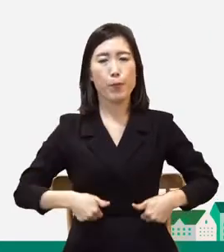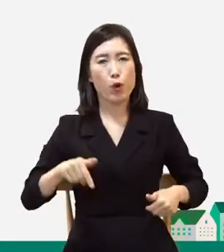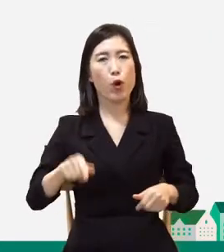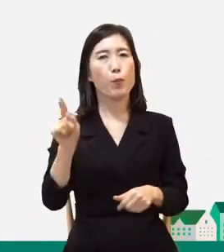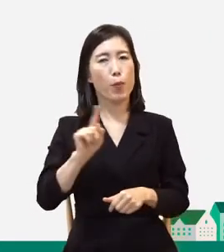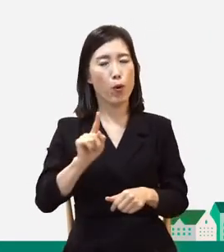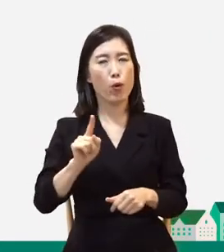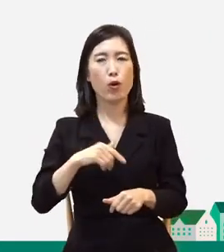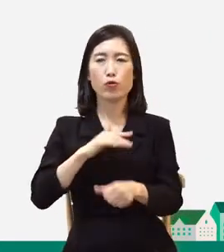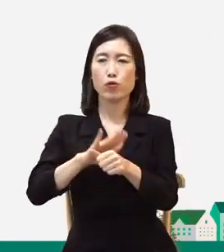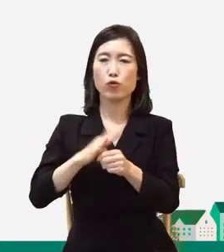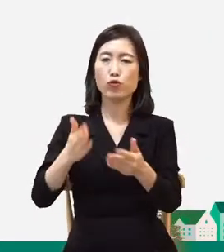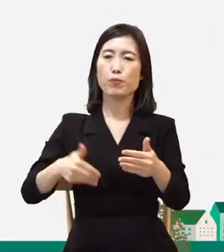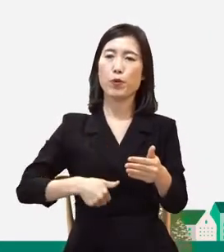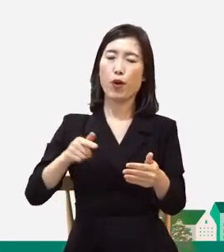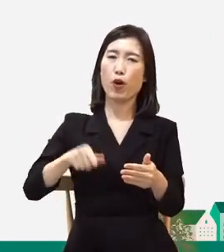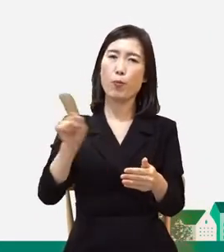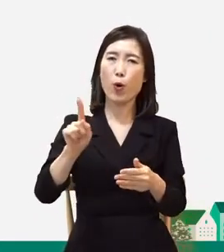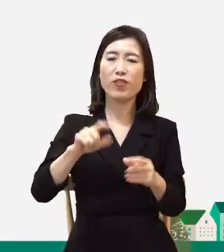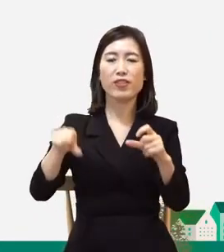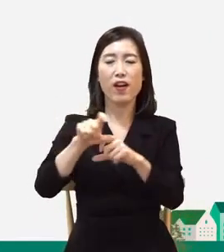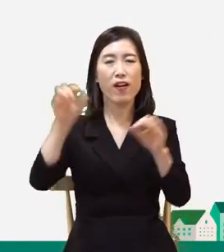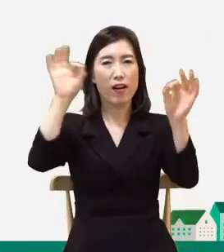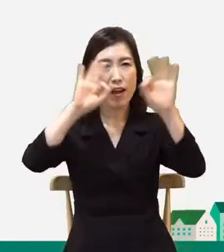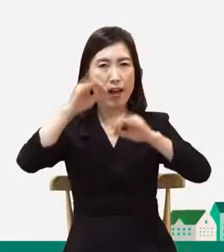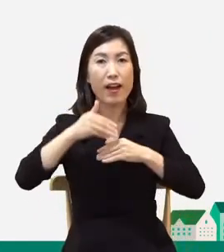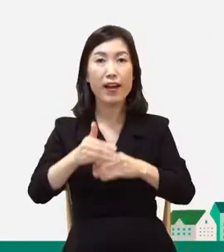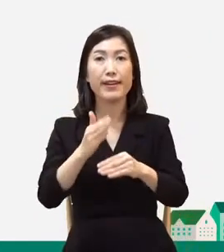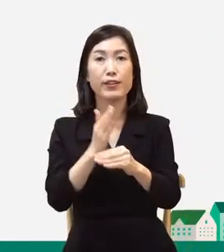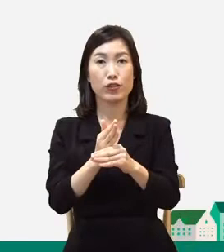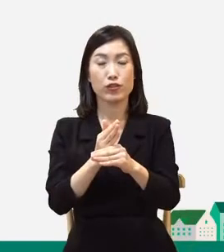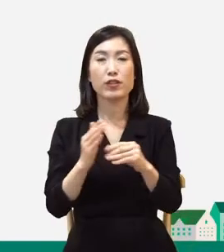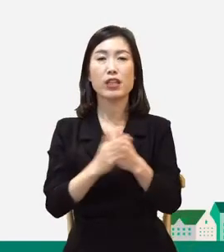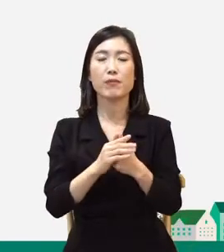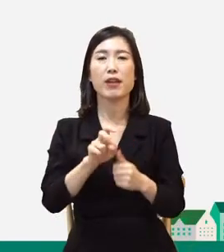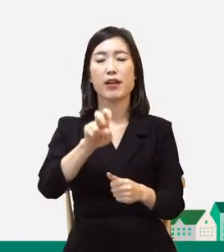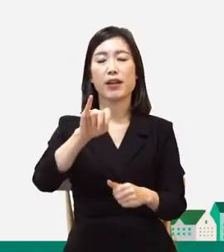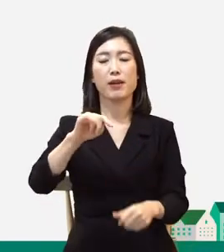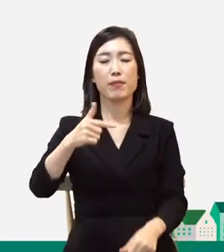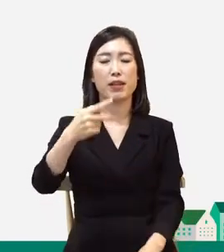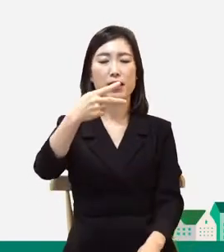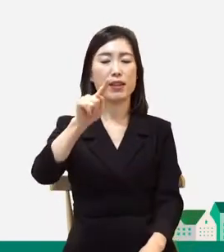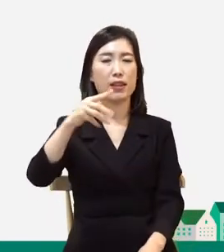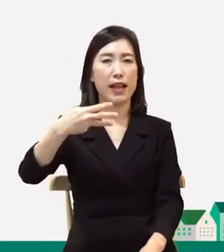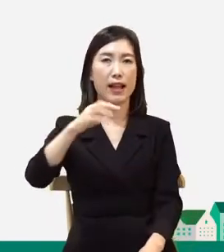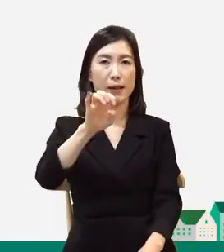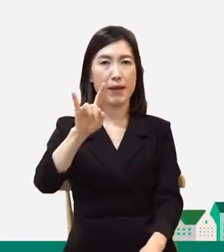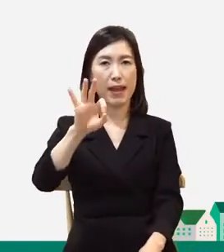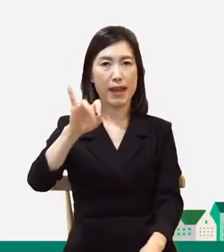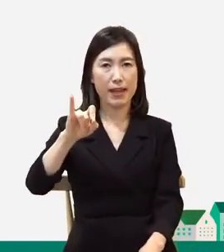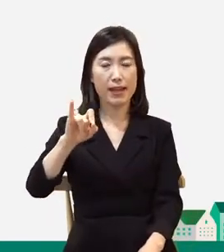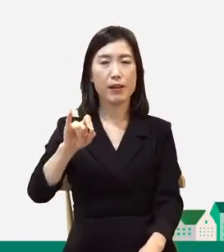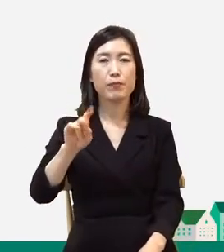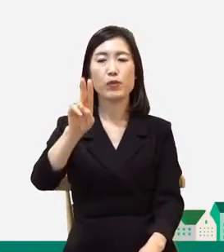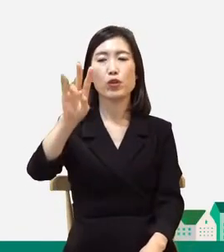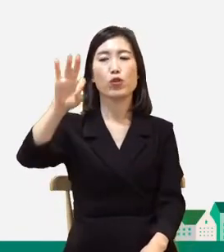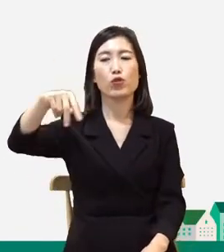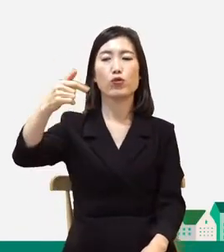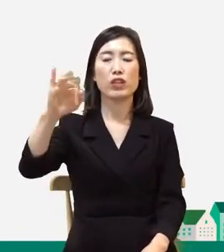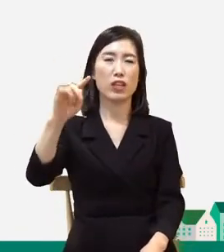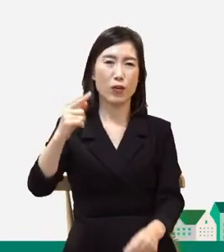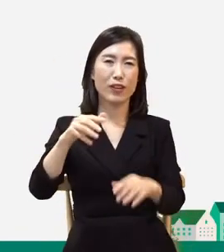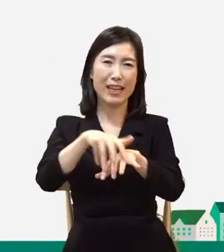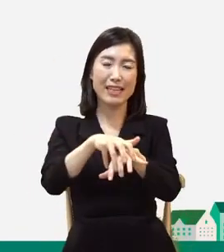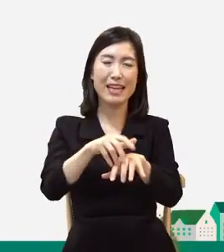계속 찾아나가는 작업들을 하고 있고요. 이걸 통해서 이제 민달팽이 유니온 조직에서 저희가 같이 관계를 맺고 있는 시민단체